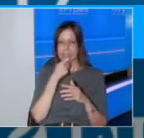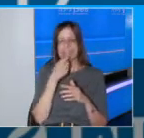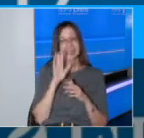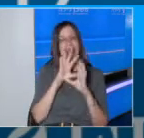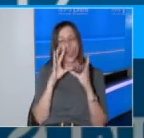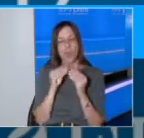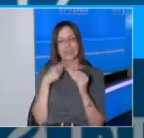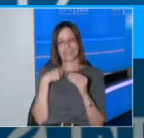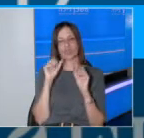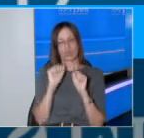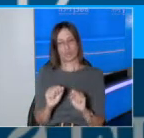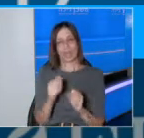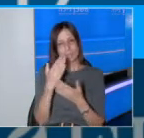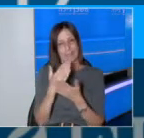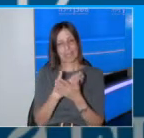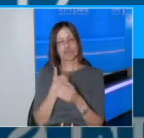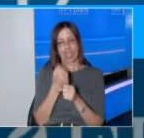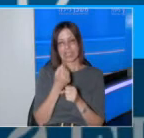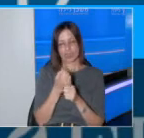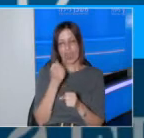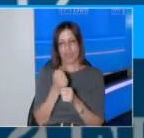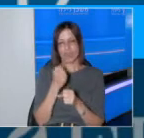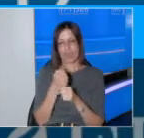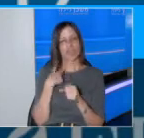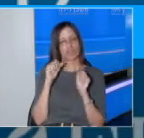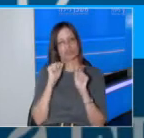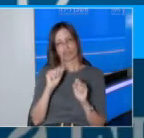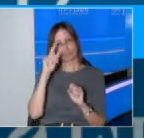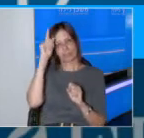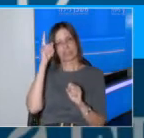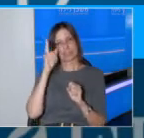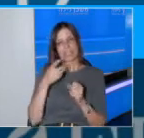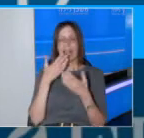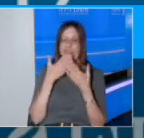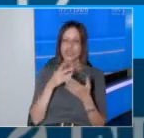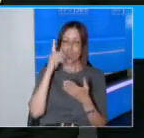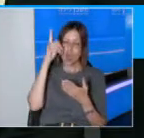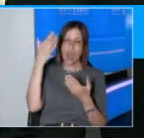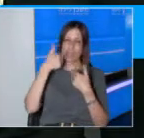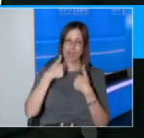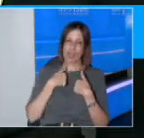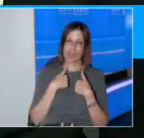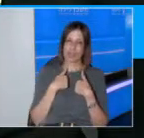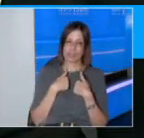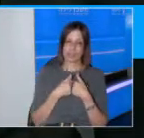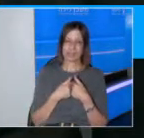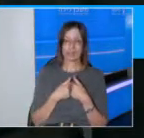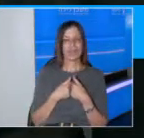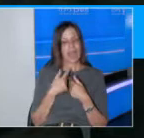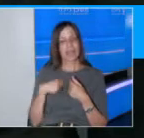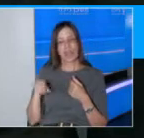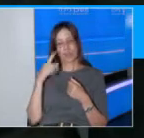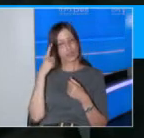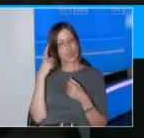אני סומך, ובתנאי שהם יעשו את העבודה, אני סומך על הקדוש ברוך הוא, צריך לעזור לו, לעזור לנו. צריך לוודא, אנחנו